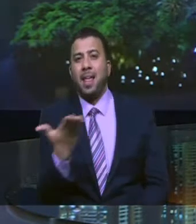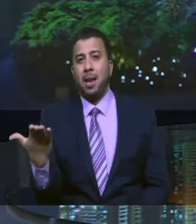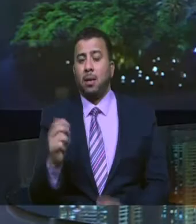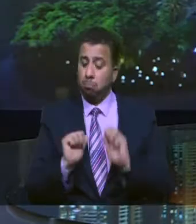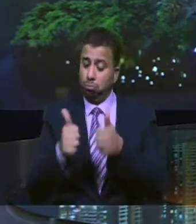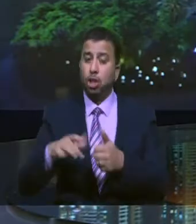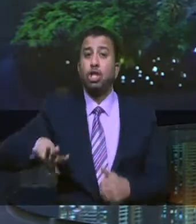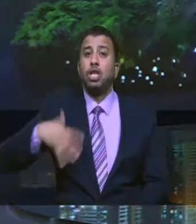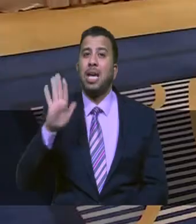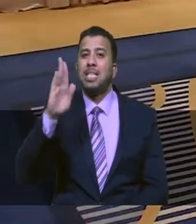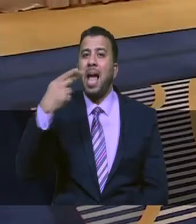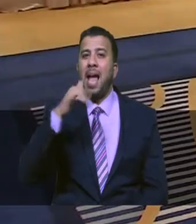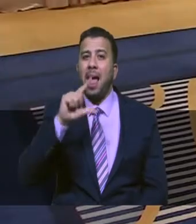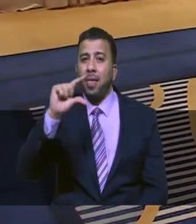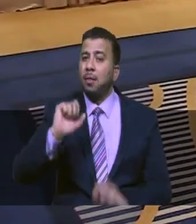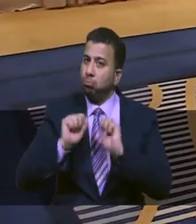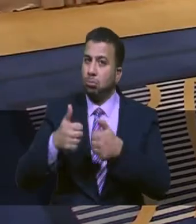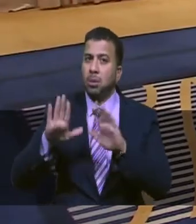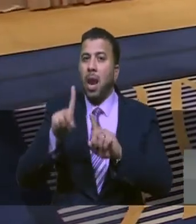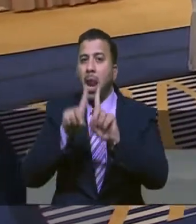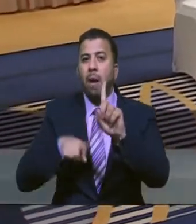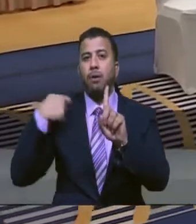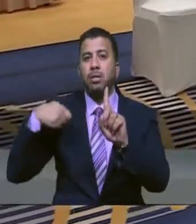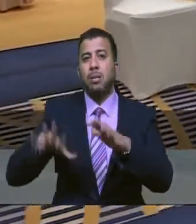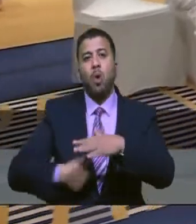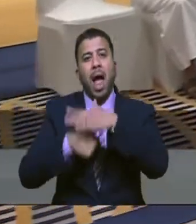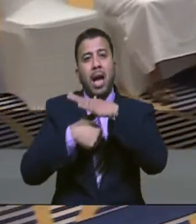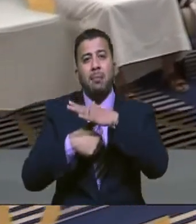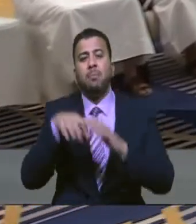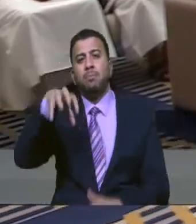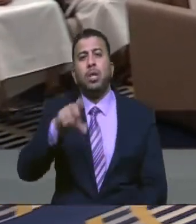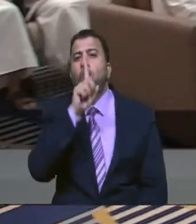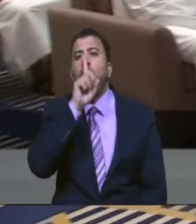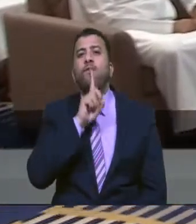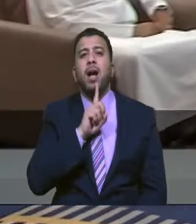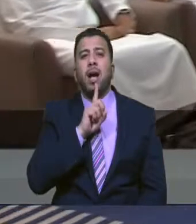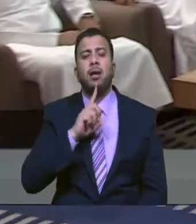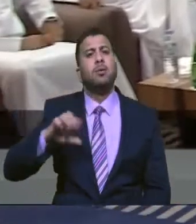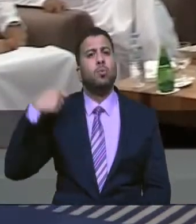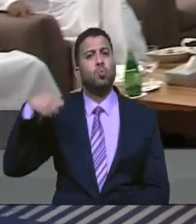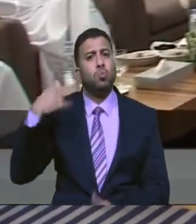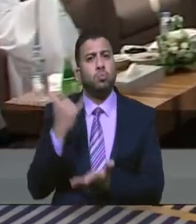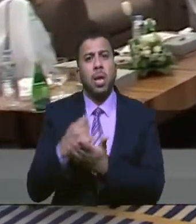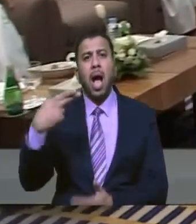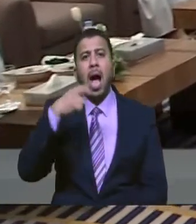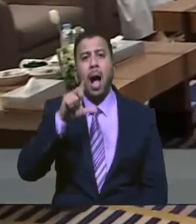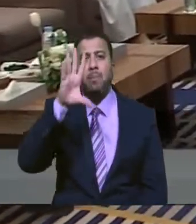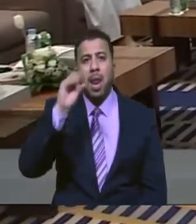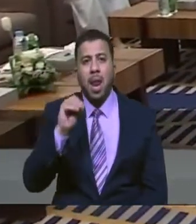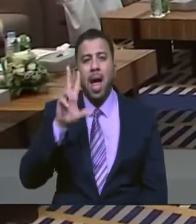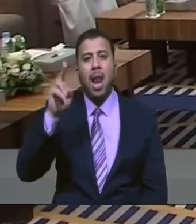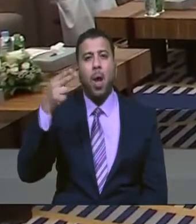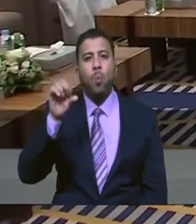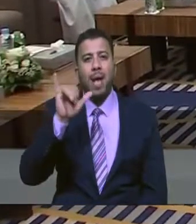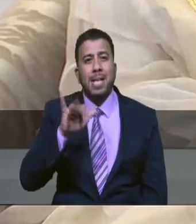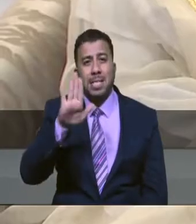حضر الملتقى الشيخ سعيد بن صقر القاسمي نائب رئيس مكتب سمو الحاكم في مدينة خرفكان، وسعادة عبد الله